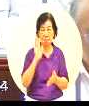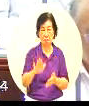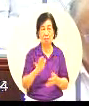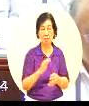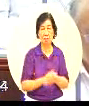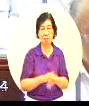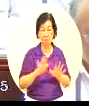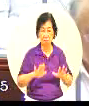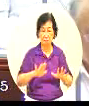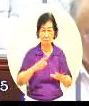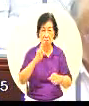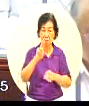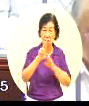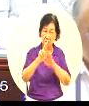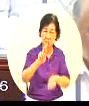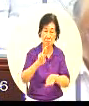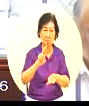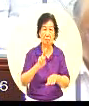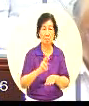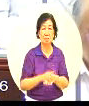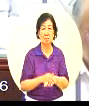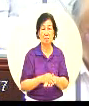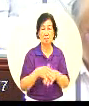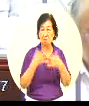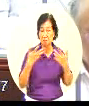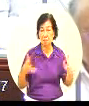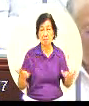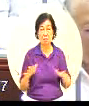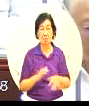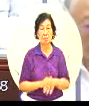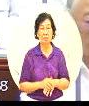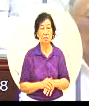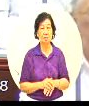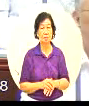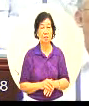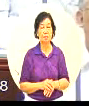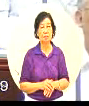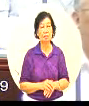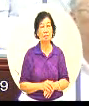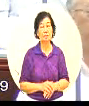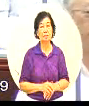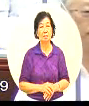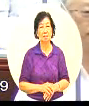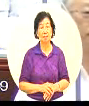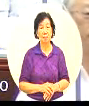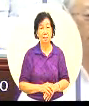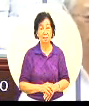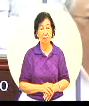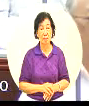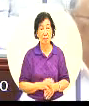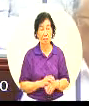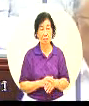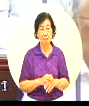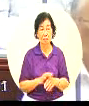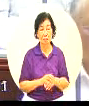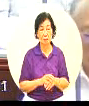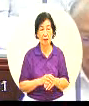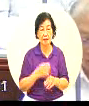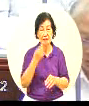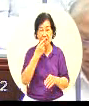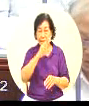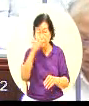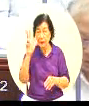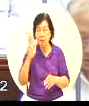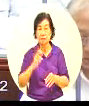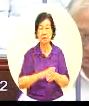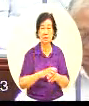今年年底，阮也是有很多的 长照日托日照的据点，我们